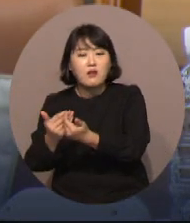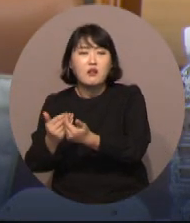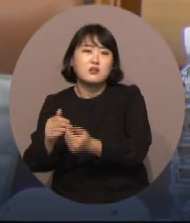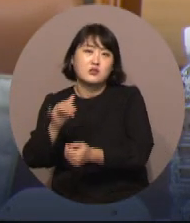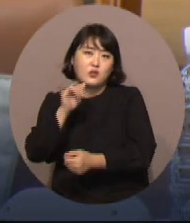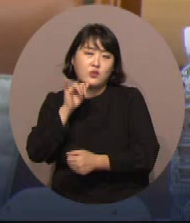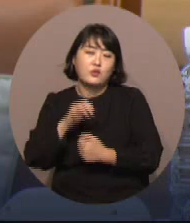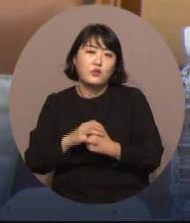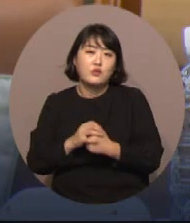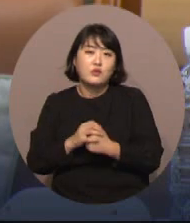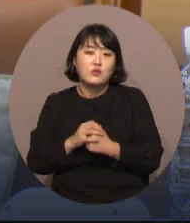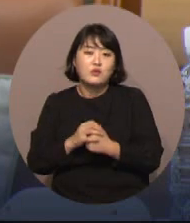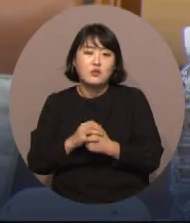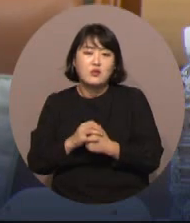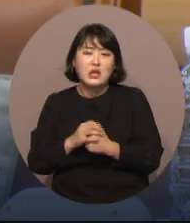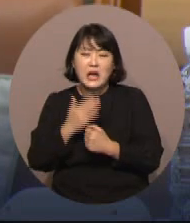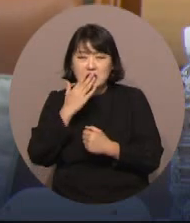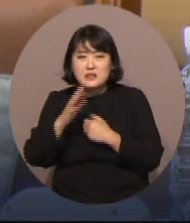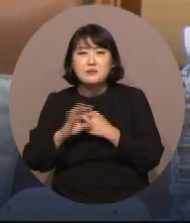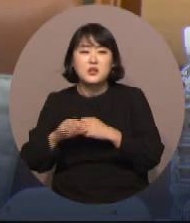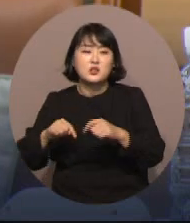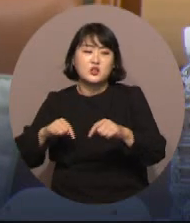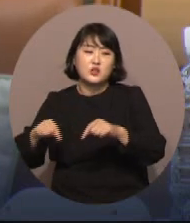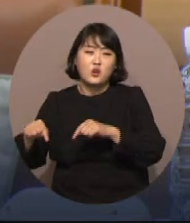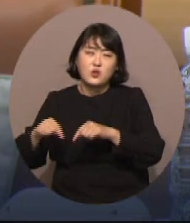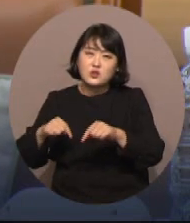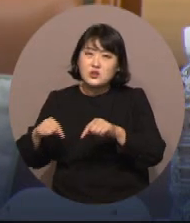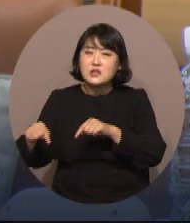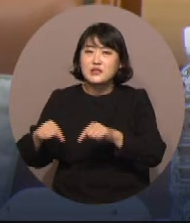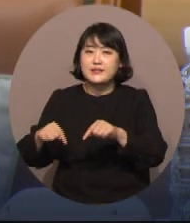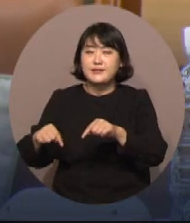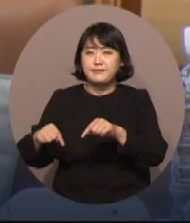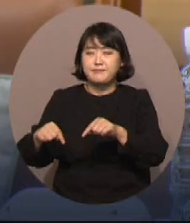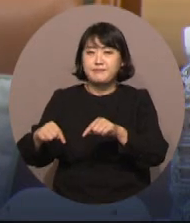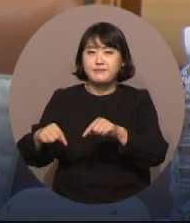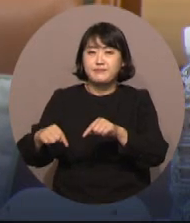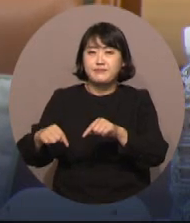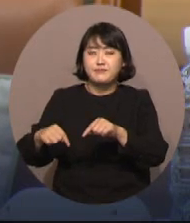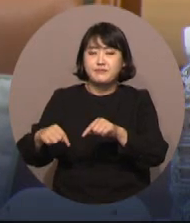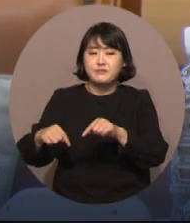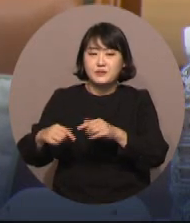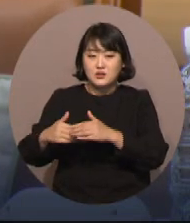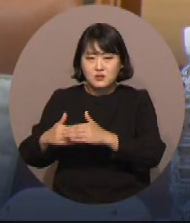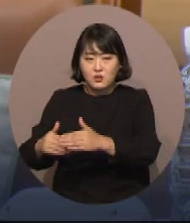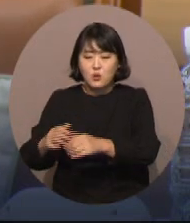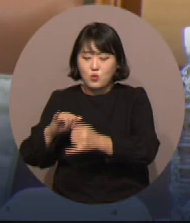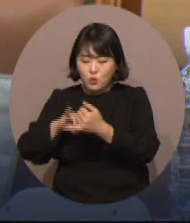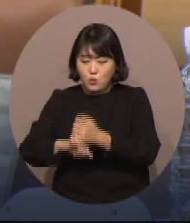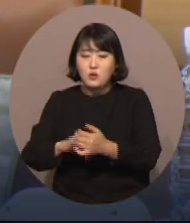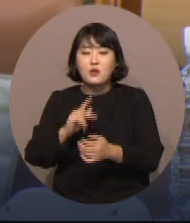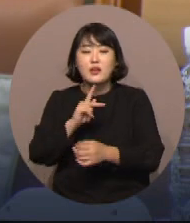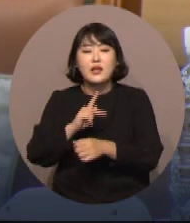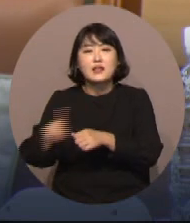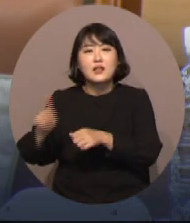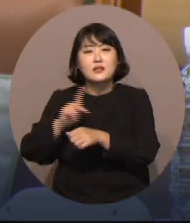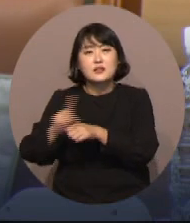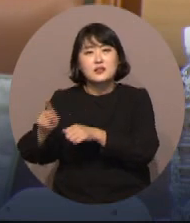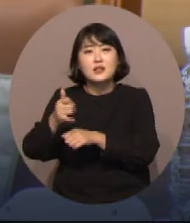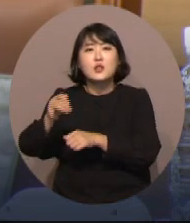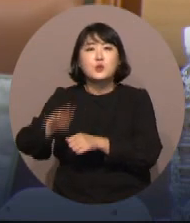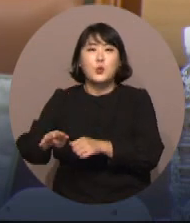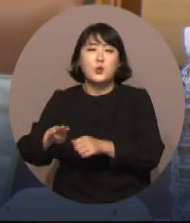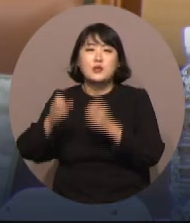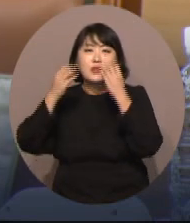예상이 되고 있는데 최대한 좀 정치력을 발휘해서 꼭 그 KTX